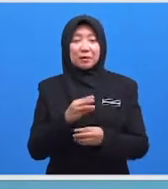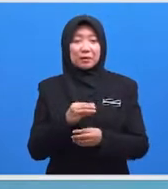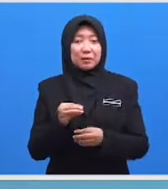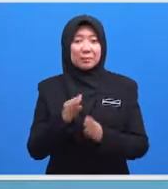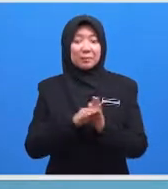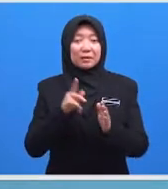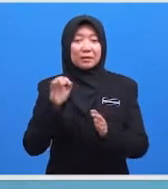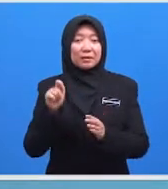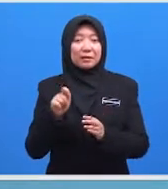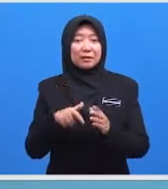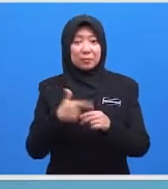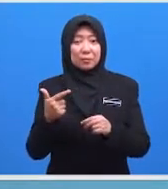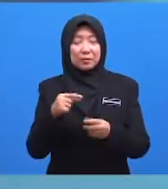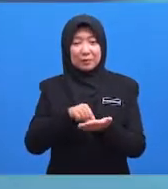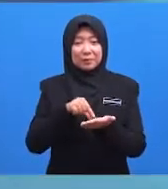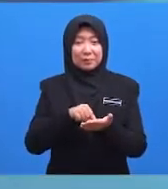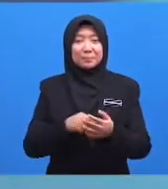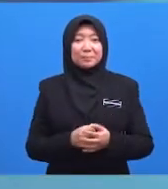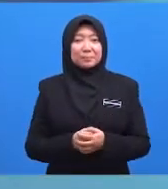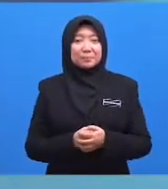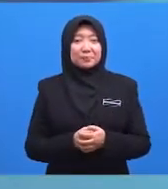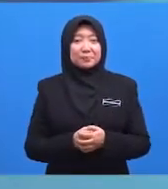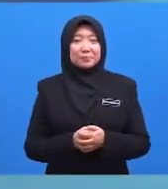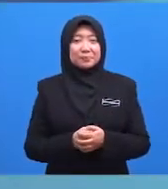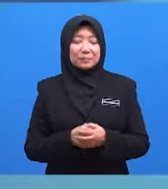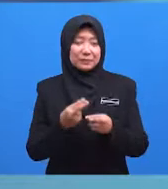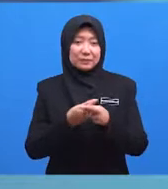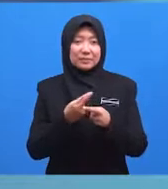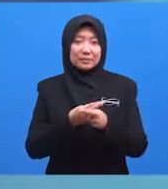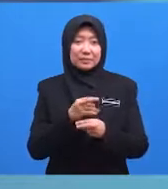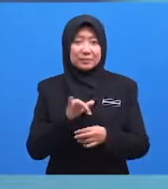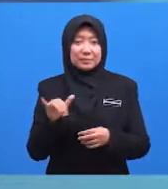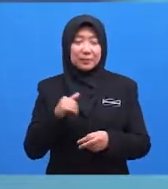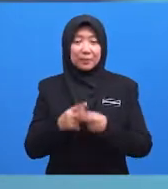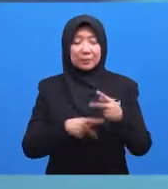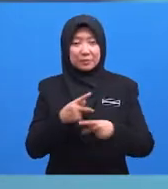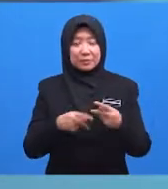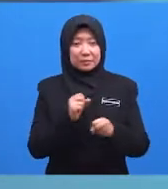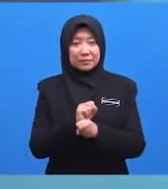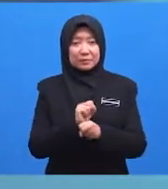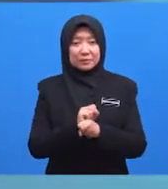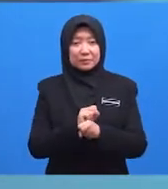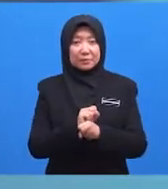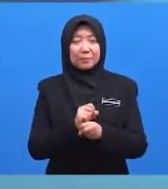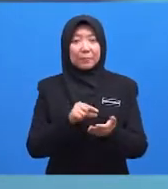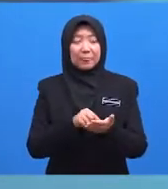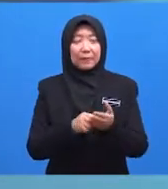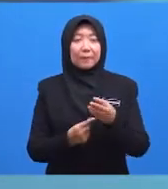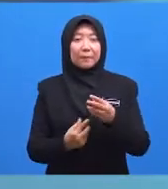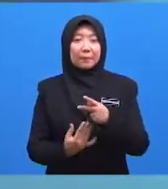luar permukaan ayam. Secara ringkas, proses kerja ayam panggang